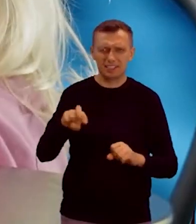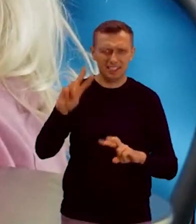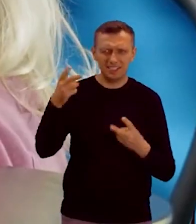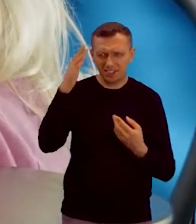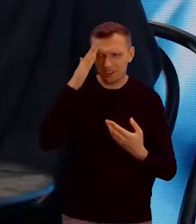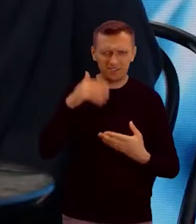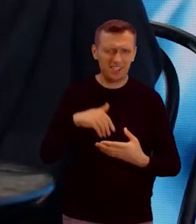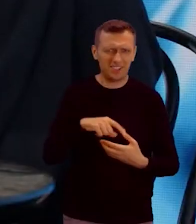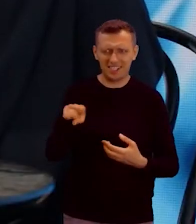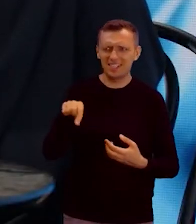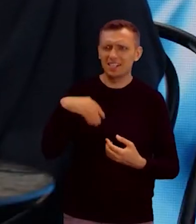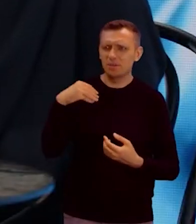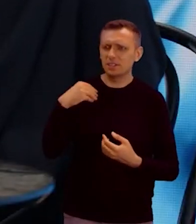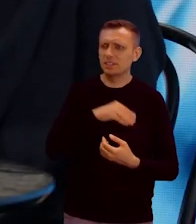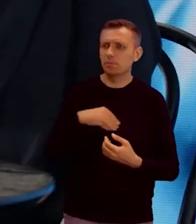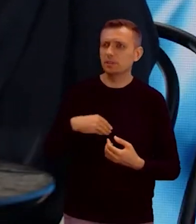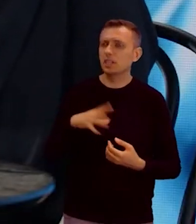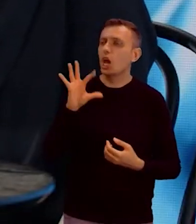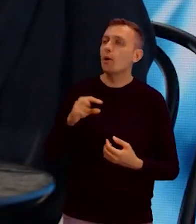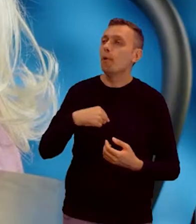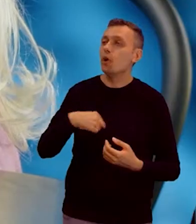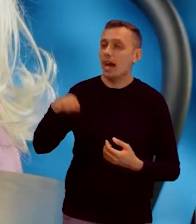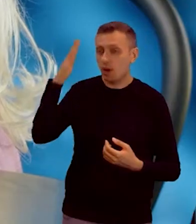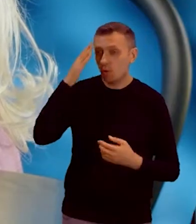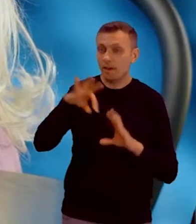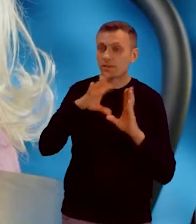wszystko robić. Mhm. Jesteś wyjątkowy.